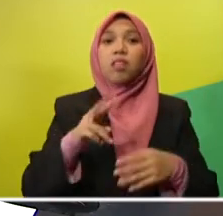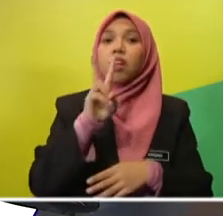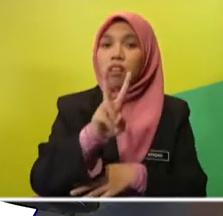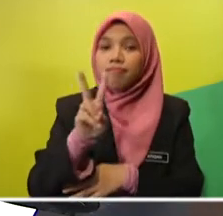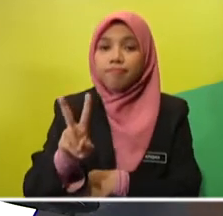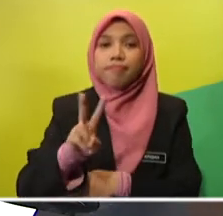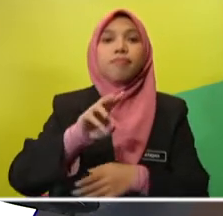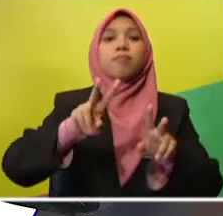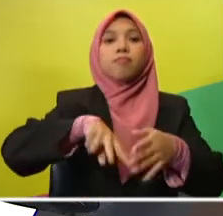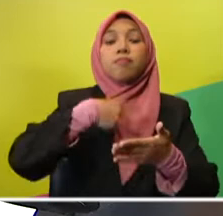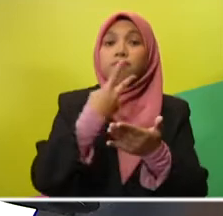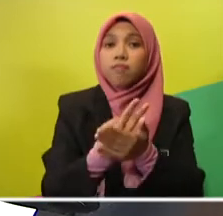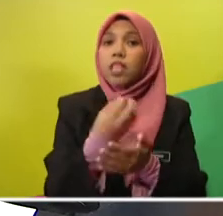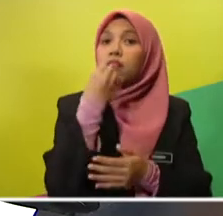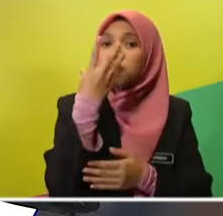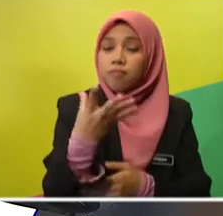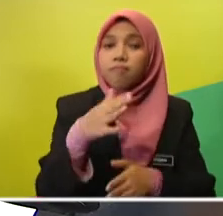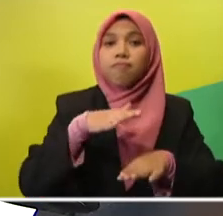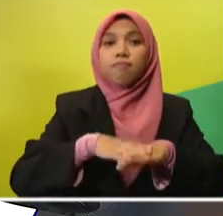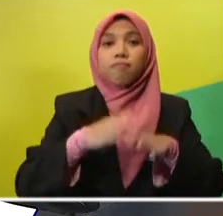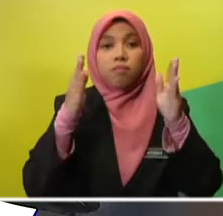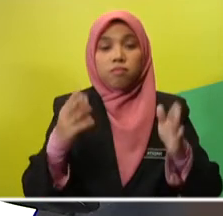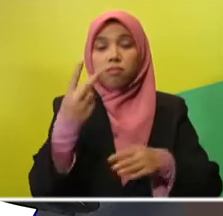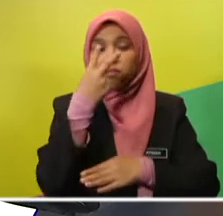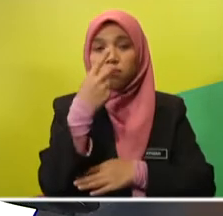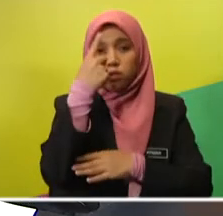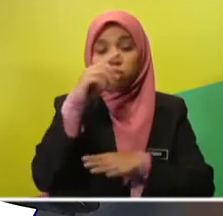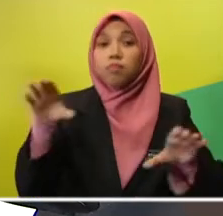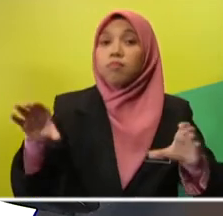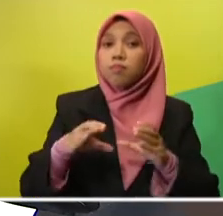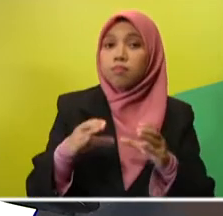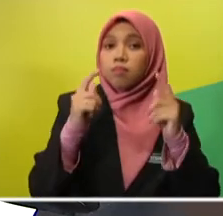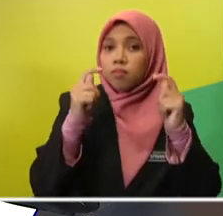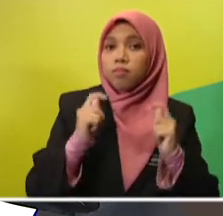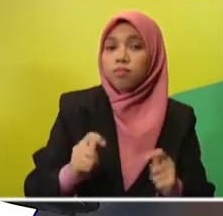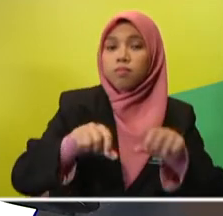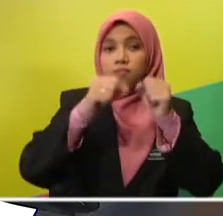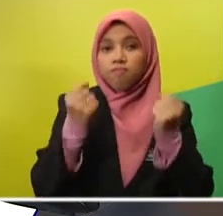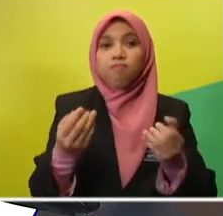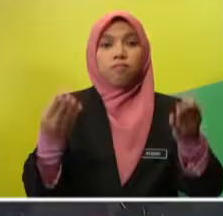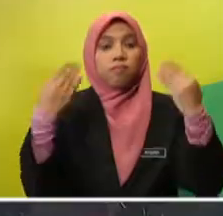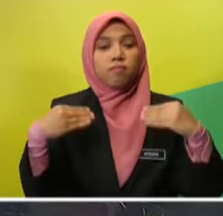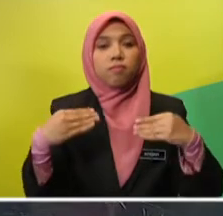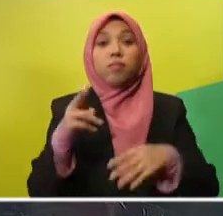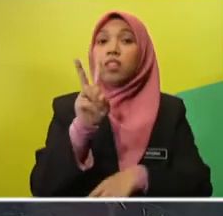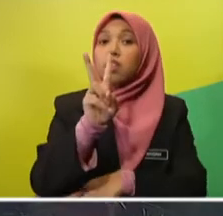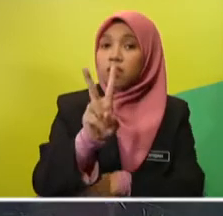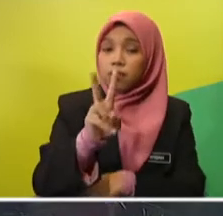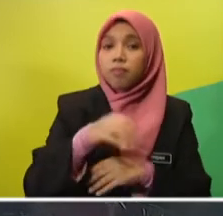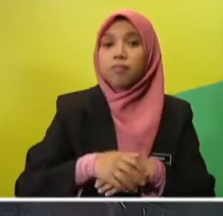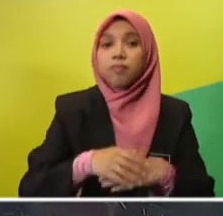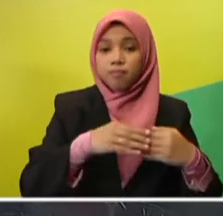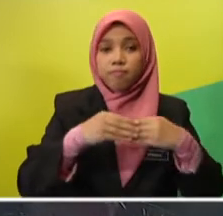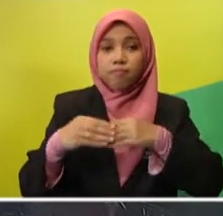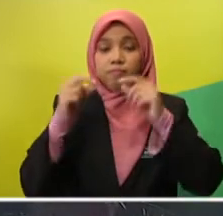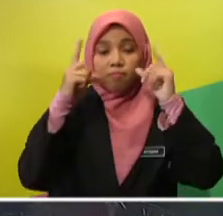kena beritahu klien bahawa kita akan melakukan teknik patah balik. Patah balik. Okey, yang kedua. Pemandu